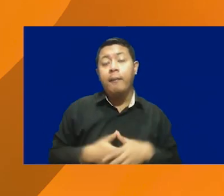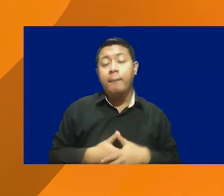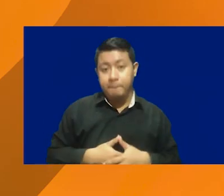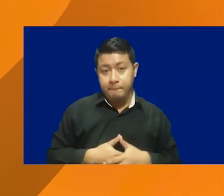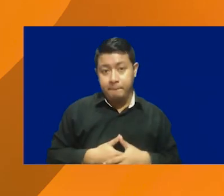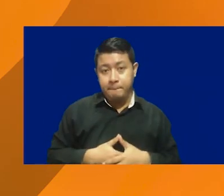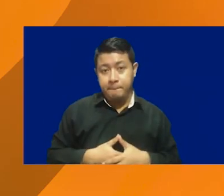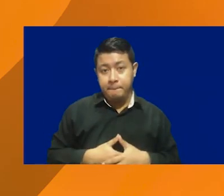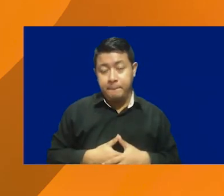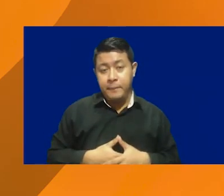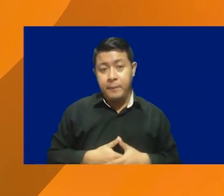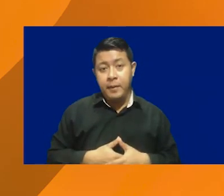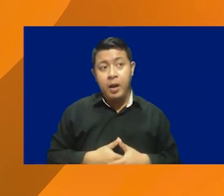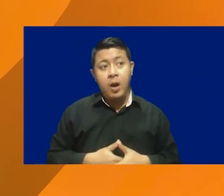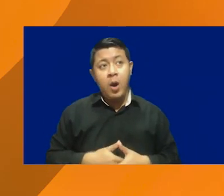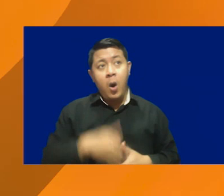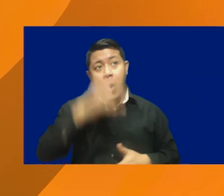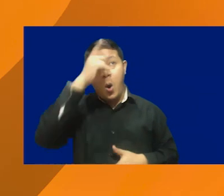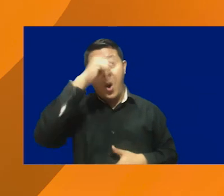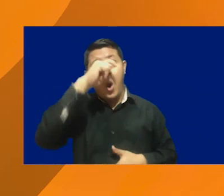Solusinya apa? Solusinya